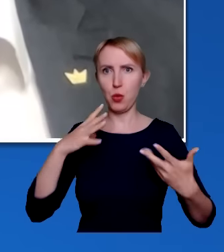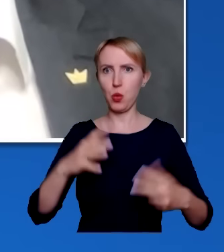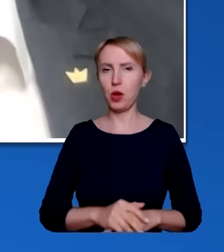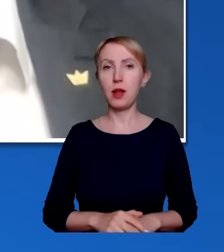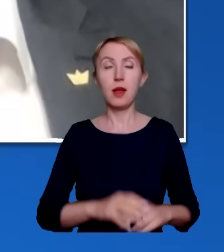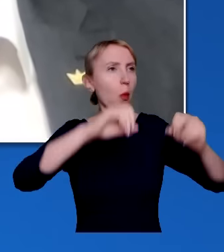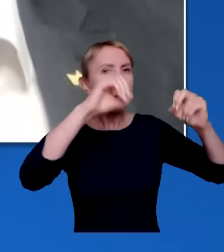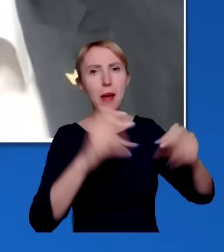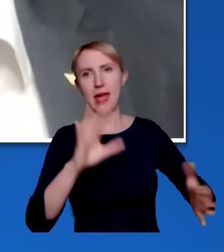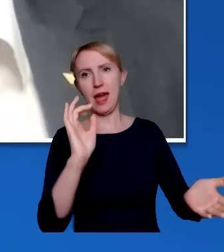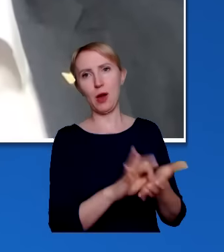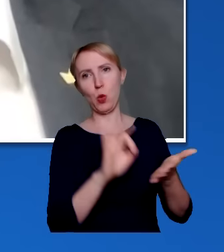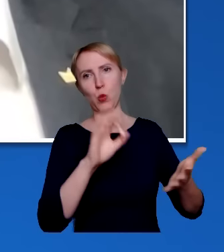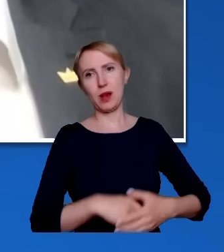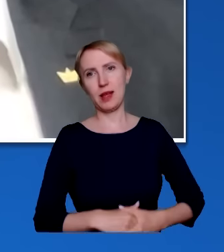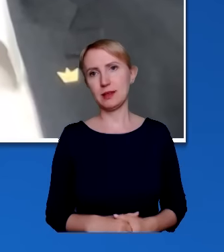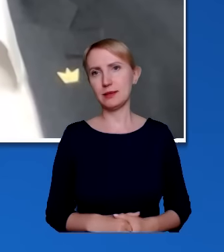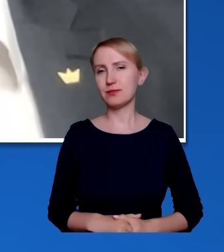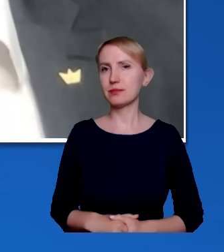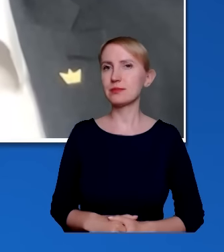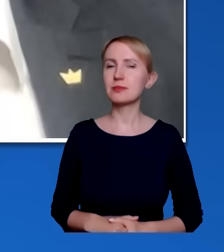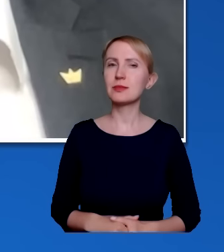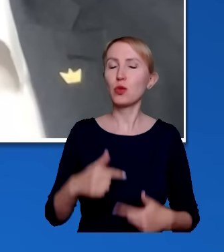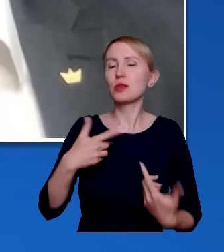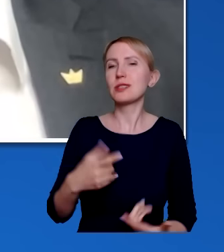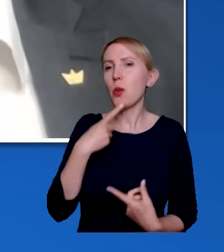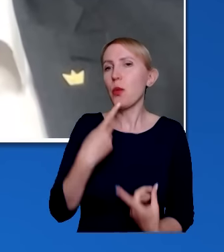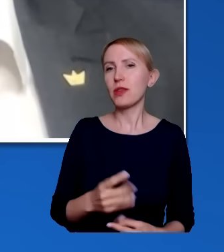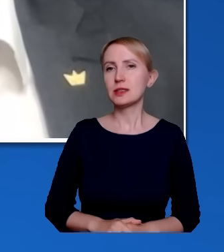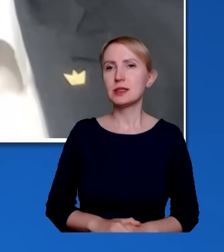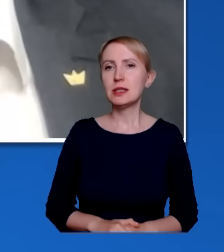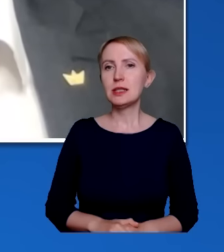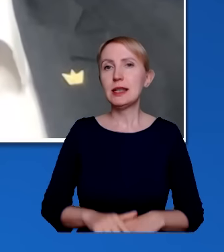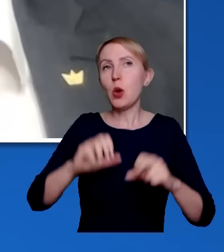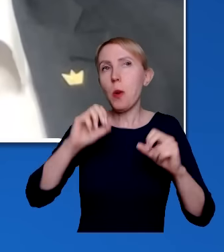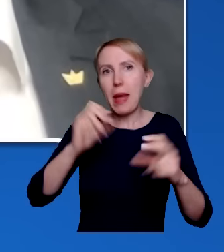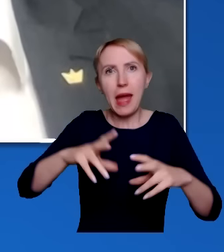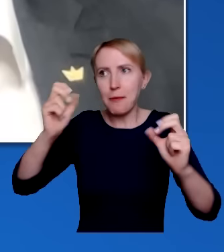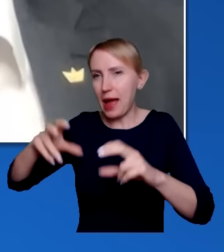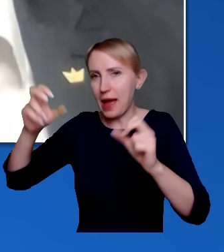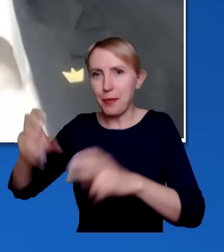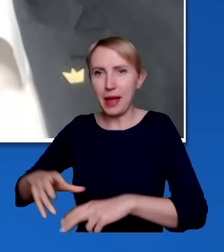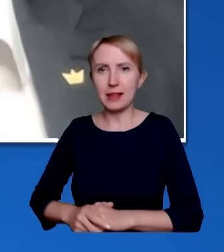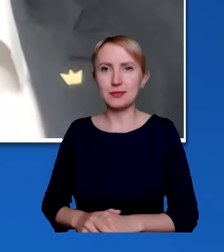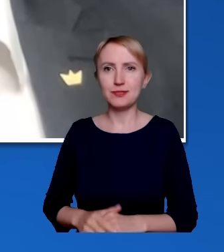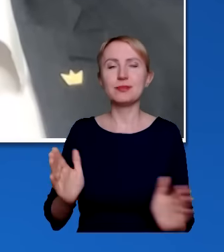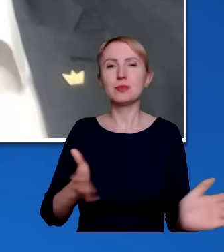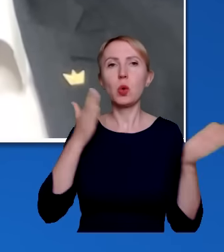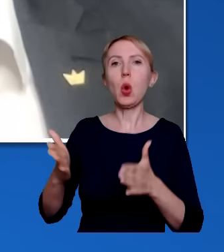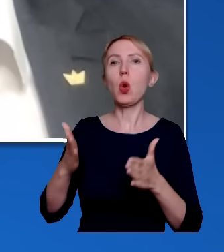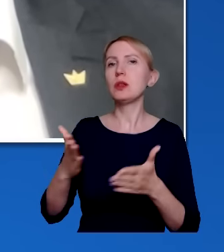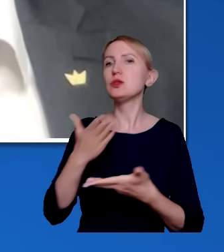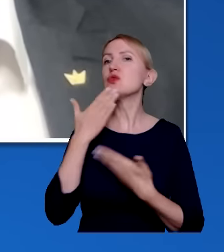pech No nie każdego trafi wnie miałem powiedzieć pani redaktor że pech za pechem kolejny pech to braki tam